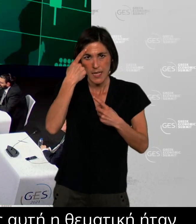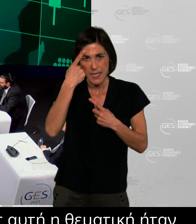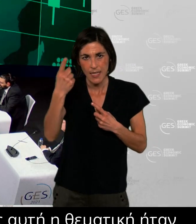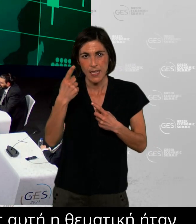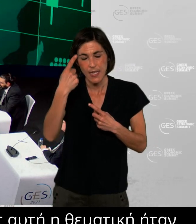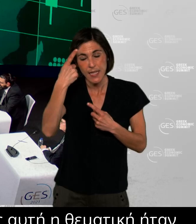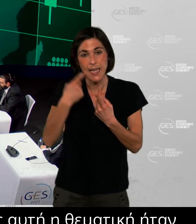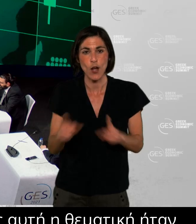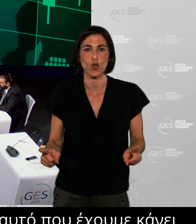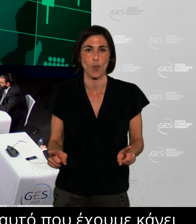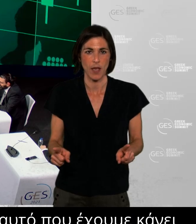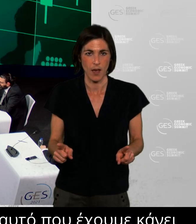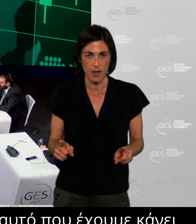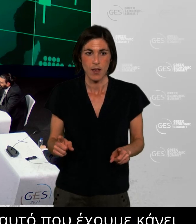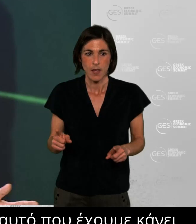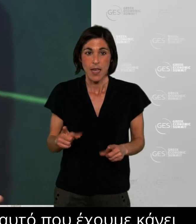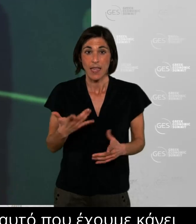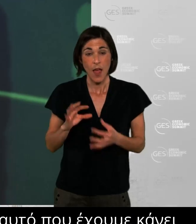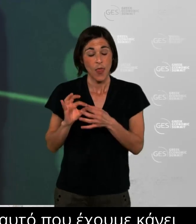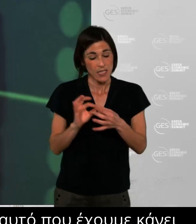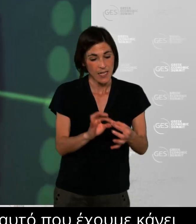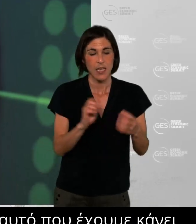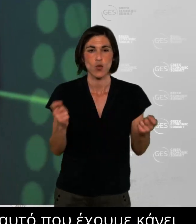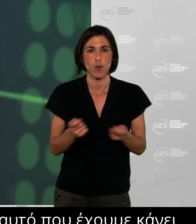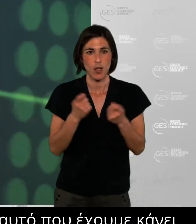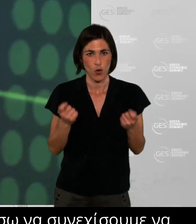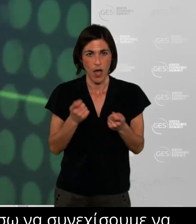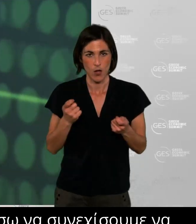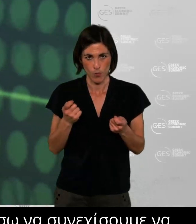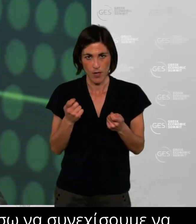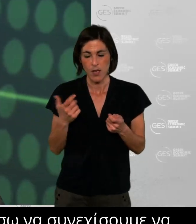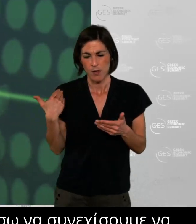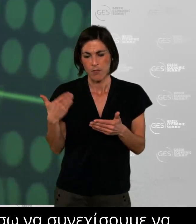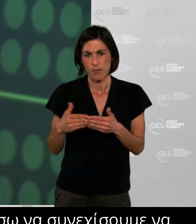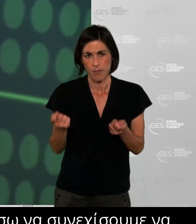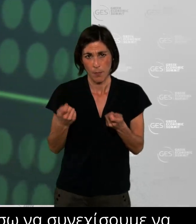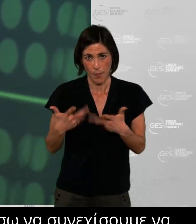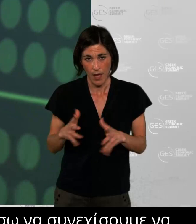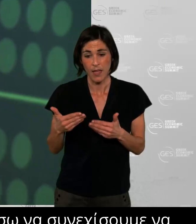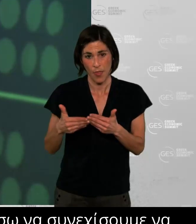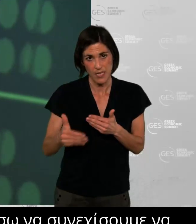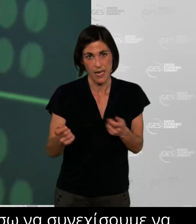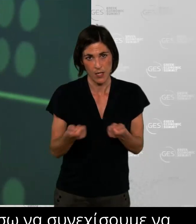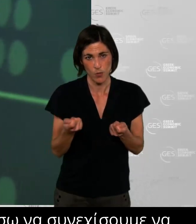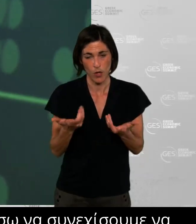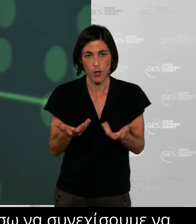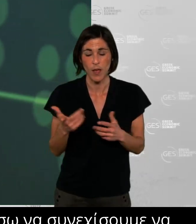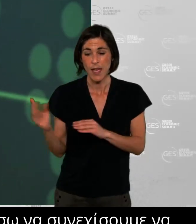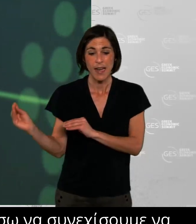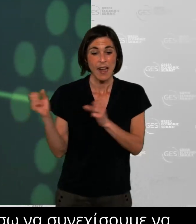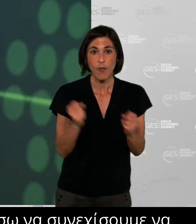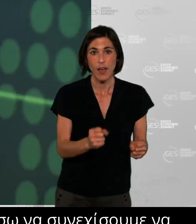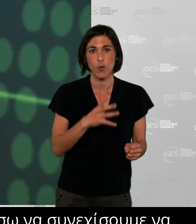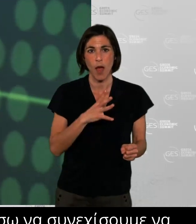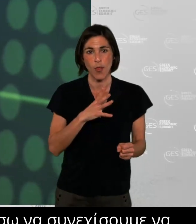και θα συνεχίσουμε να το κάνουμε μέχρι να το εξαντλήσουμε το θέμα, είναι να φέρνουμε ανθρώπους δραστήριους στο χώρο και να